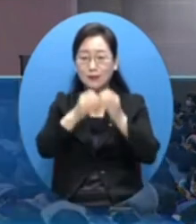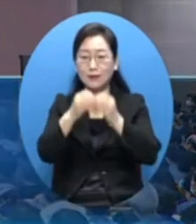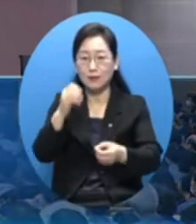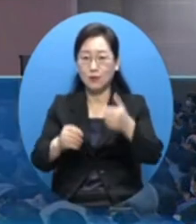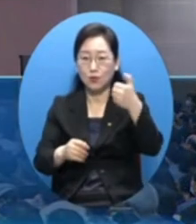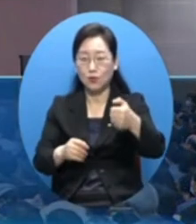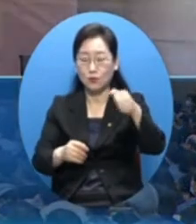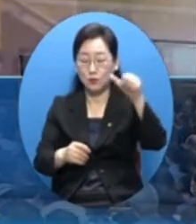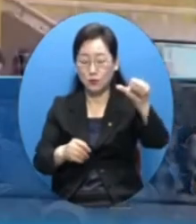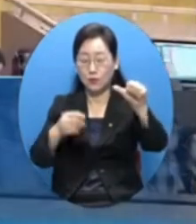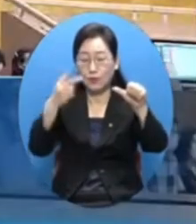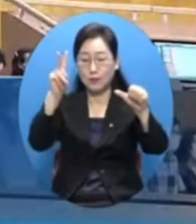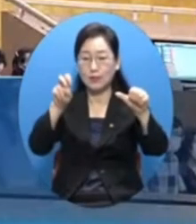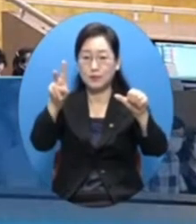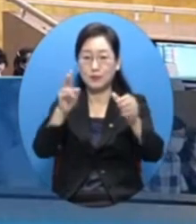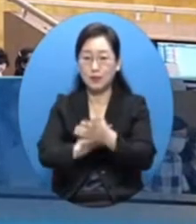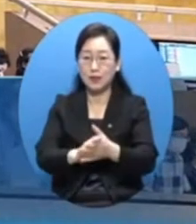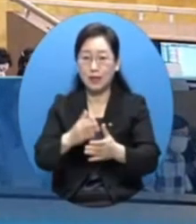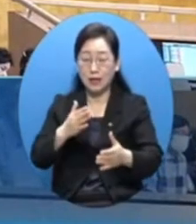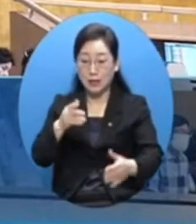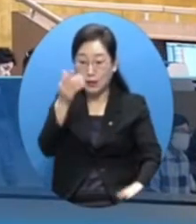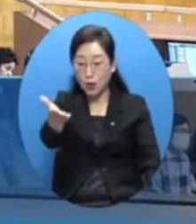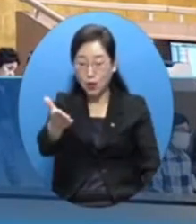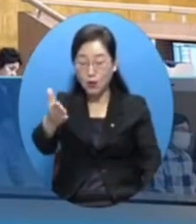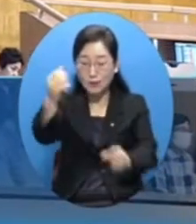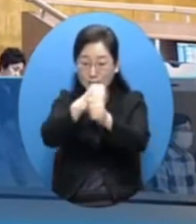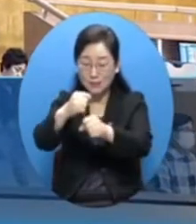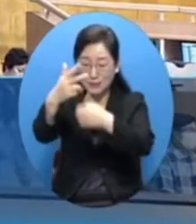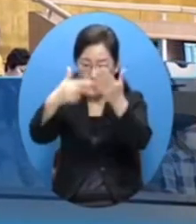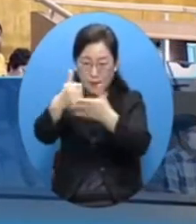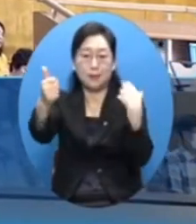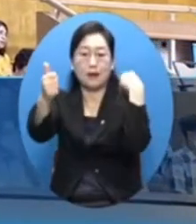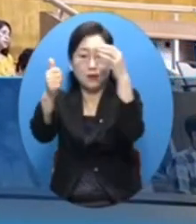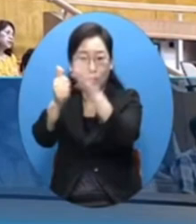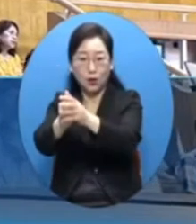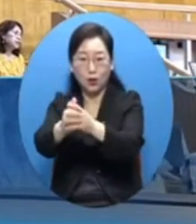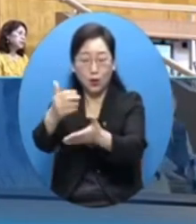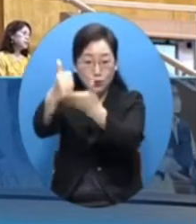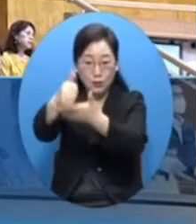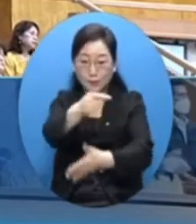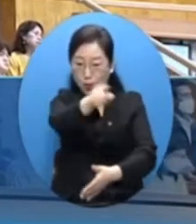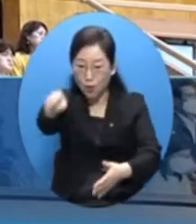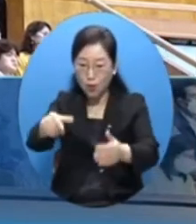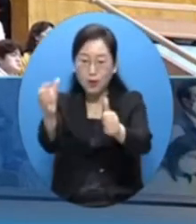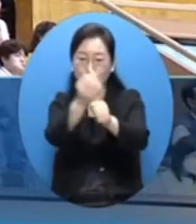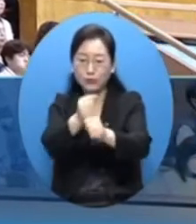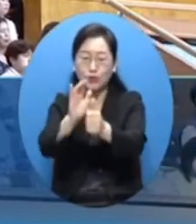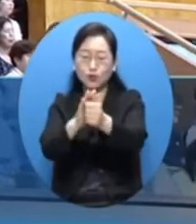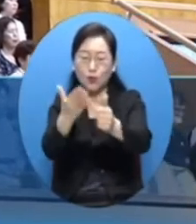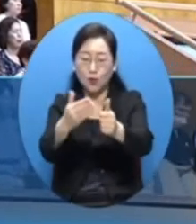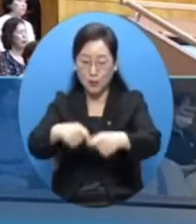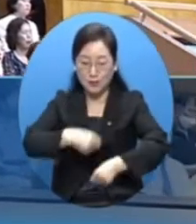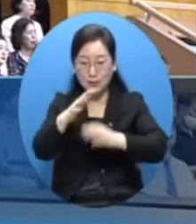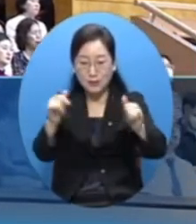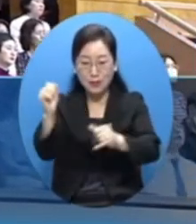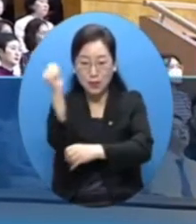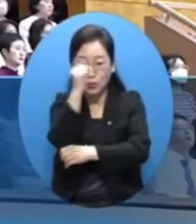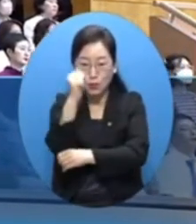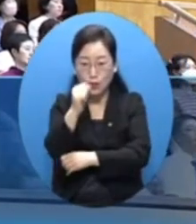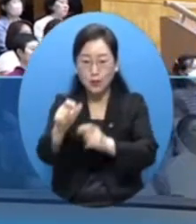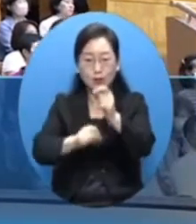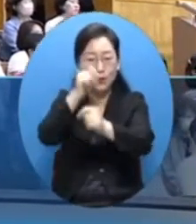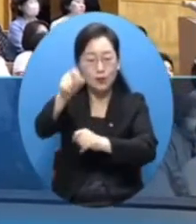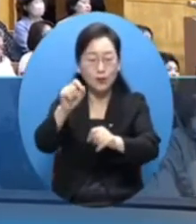55편 22절을 말씀합니다. 내 집을 야훼께 맡기라. 그가 너를 붙드시고 의인의 요동함을 영원히